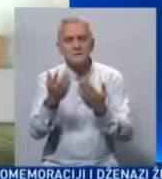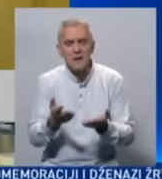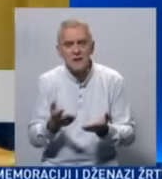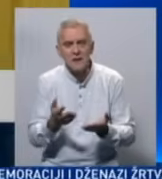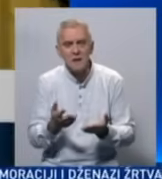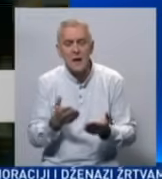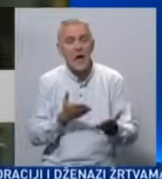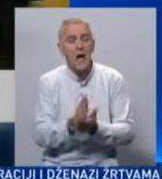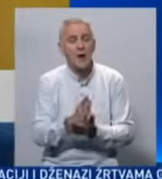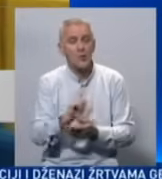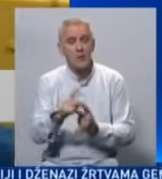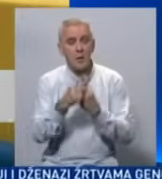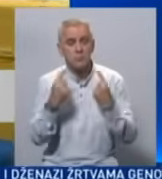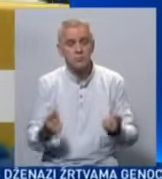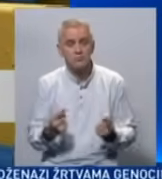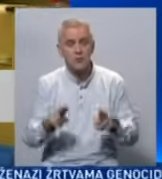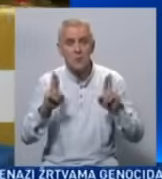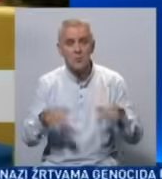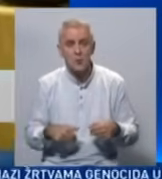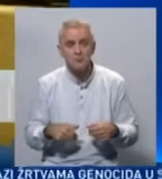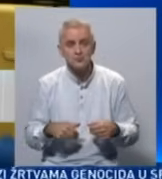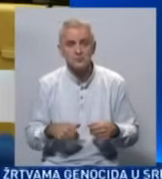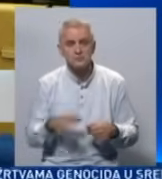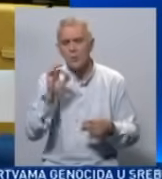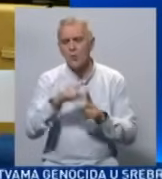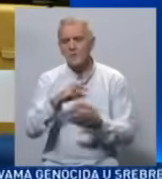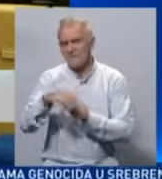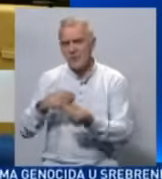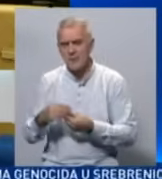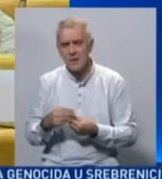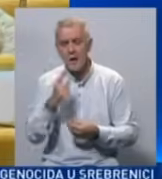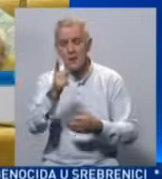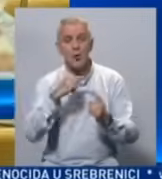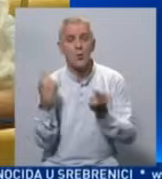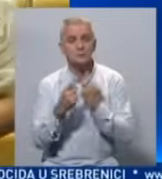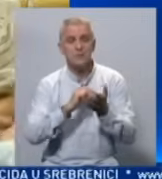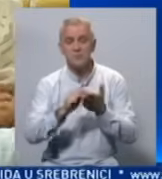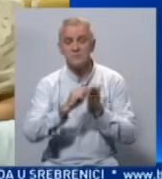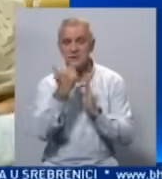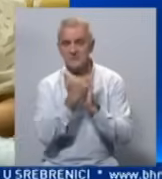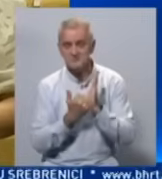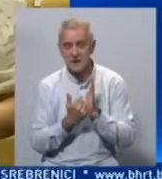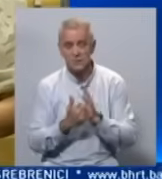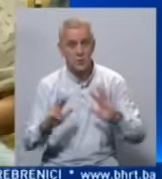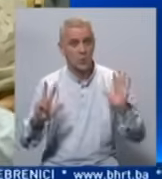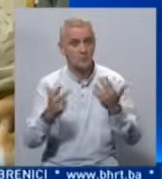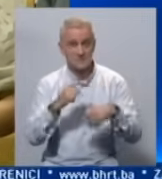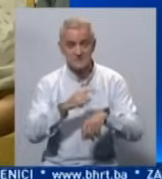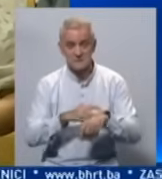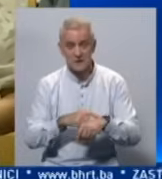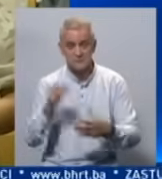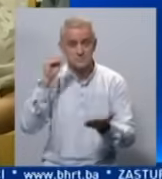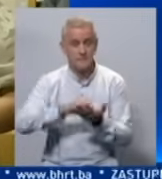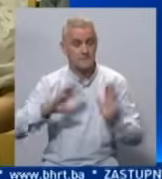isključivo ukoliko ne postoji mogućnost darivanja od srodnika, a pod uslovima propisanim ovim zakonom. Za 18 sati zakazana